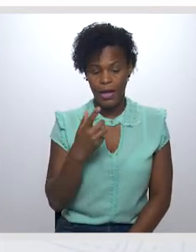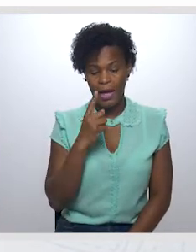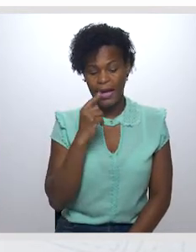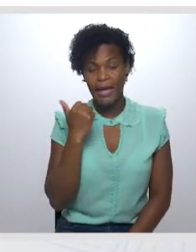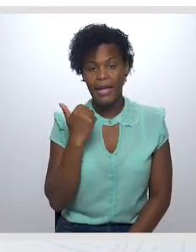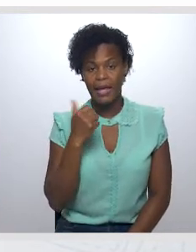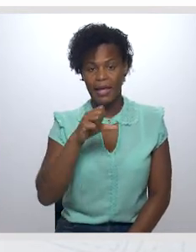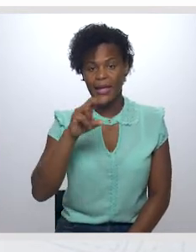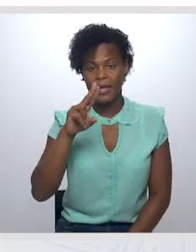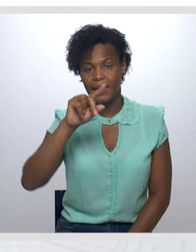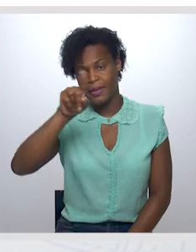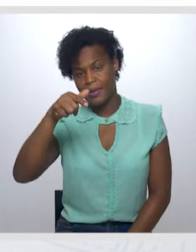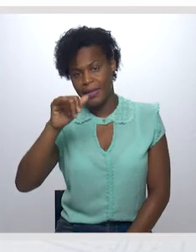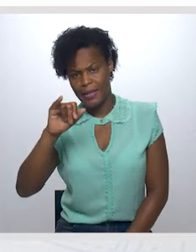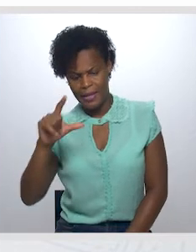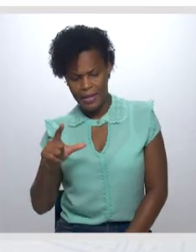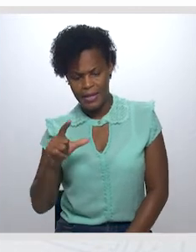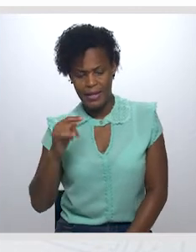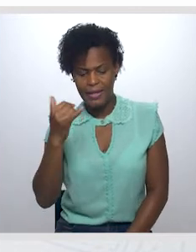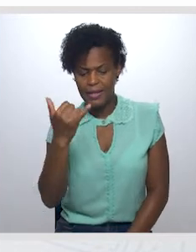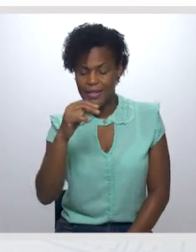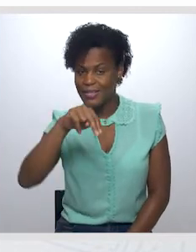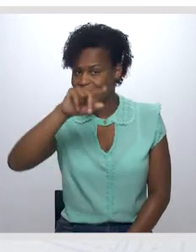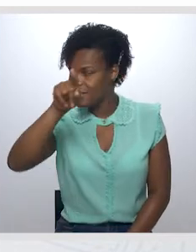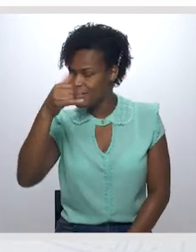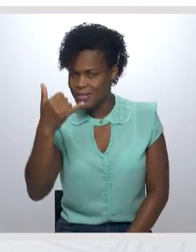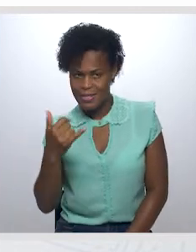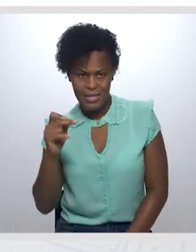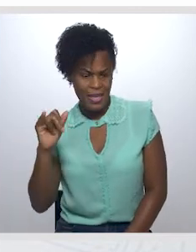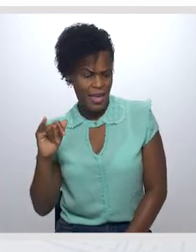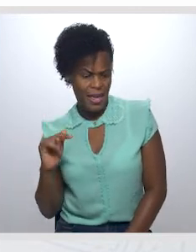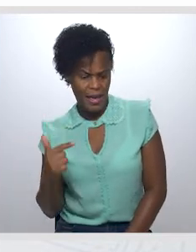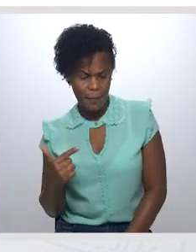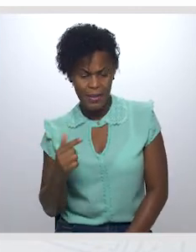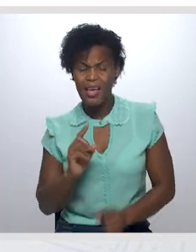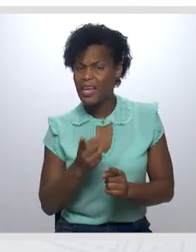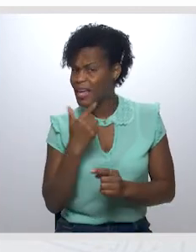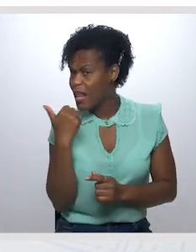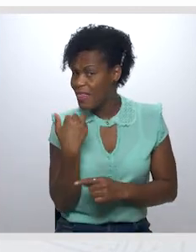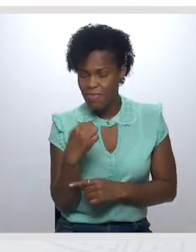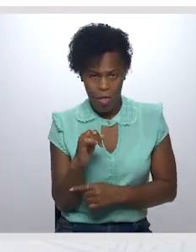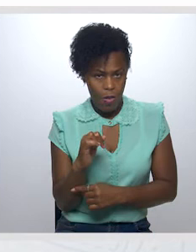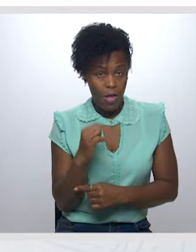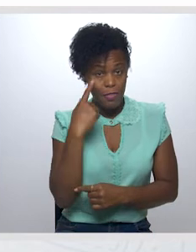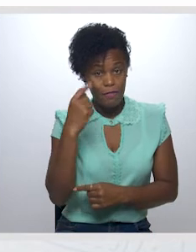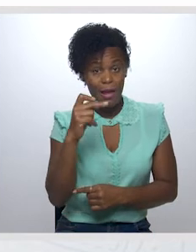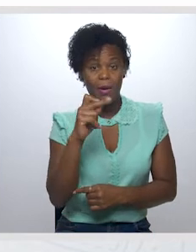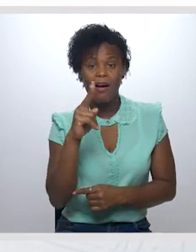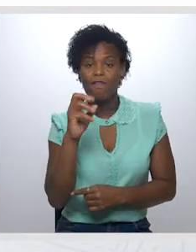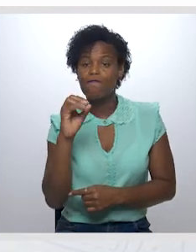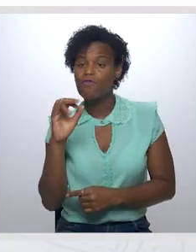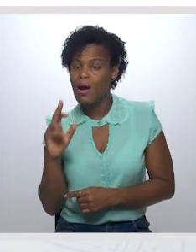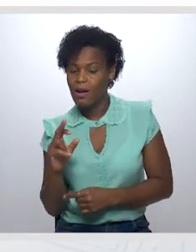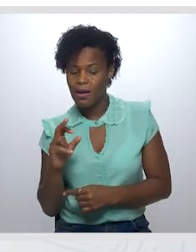qu'il n'y ait, bien sûr, avoir, le verbe avoir. Que